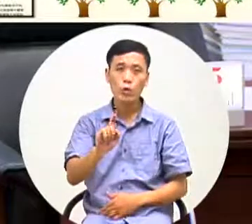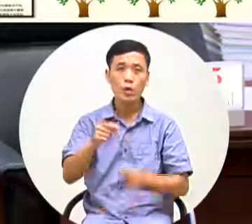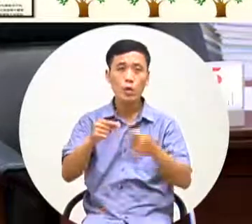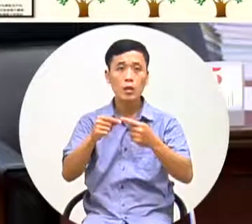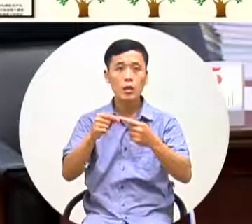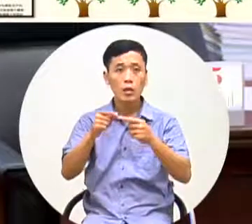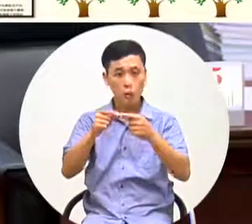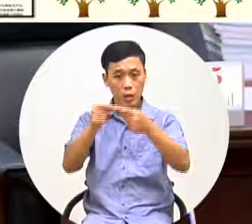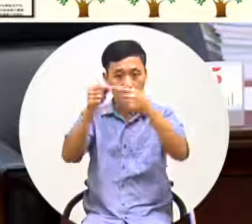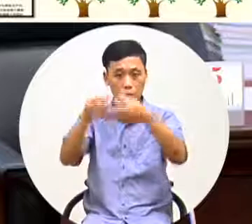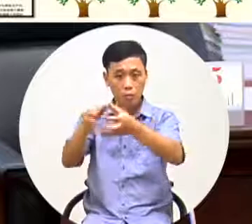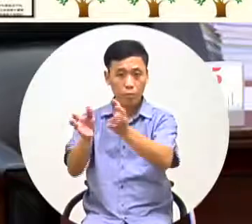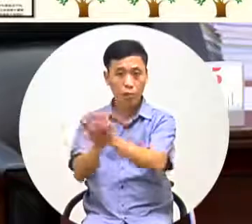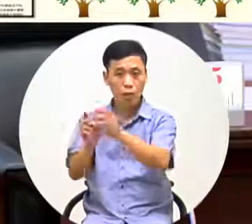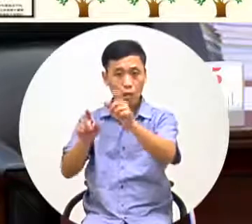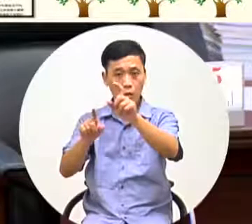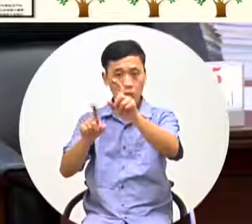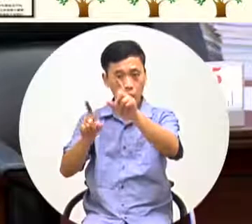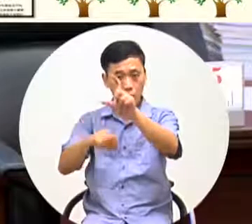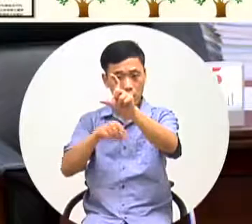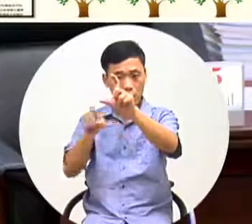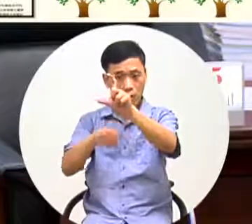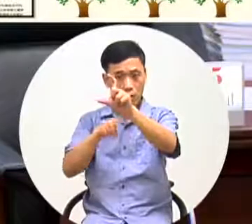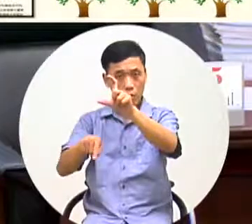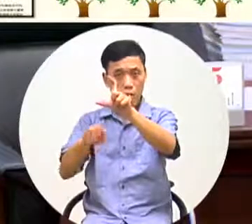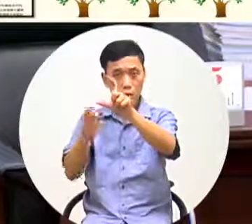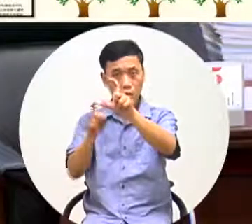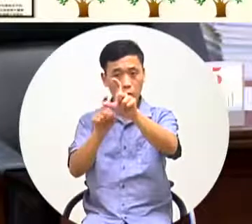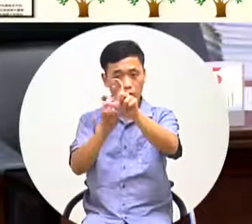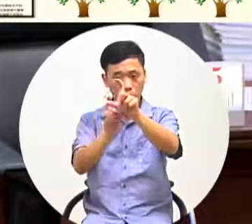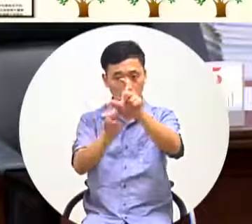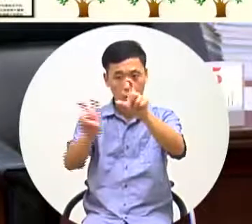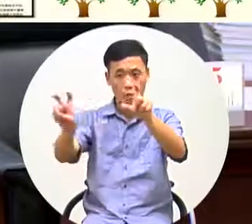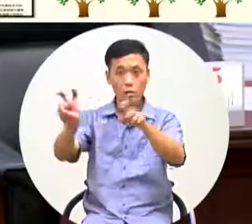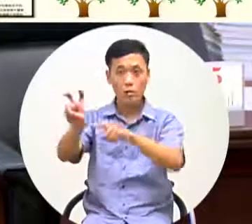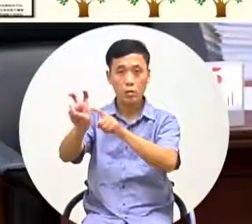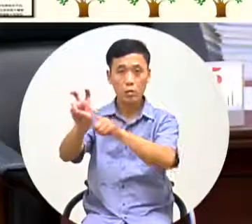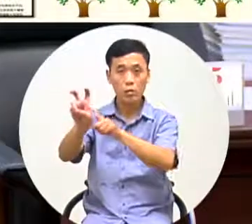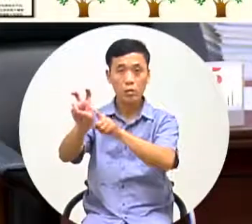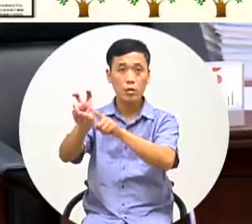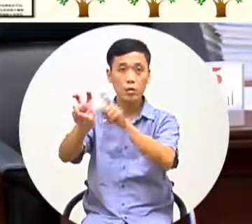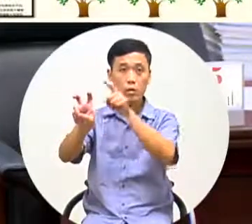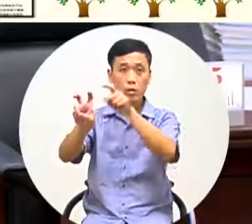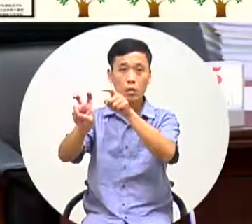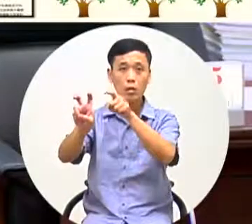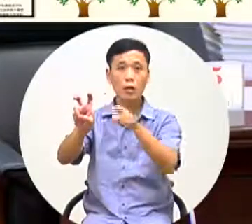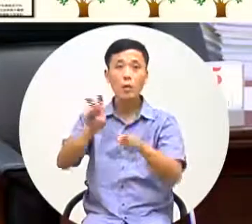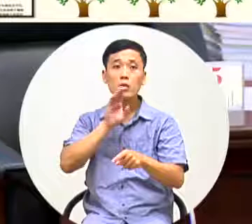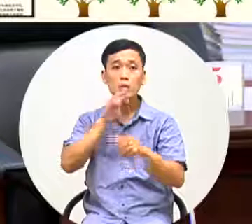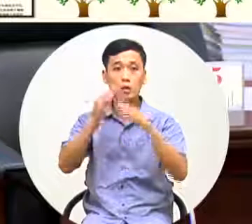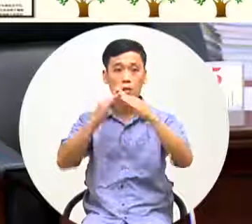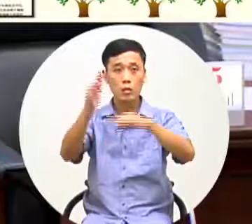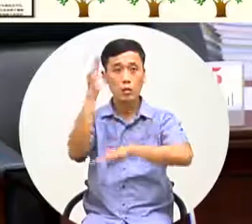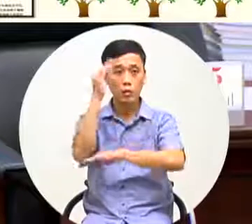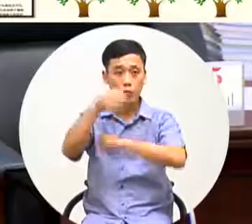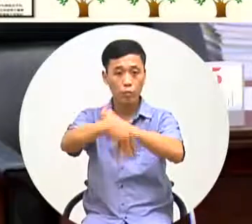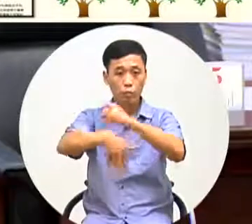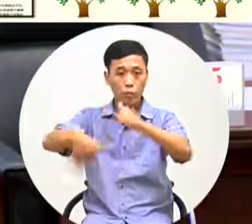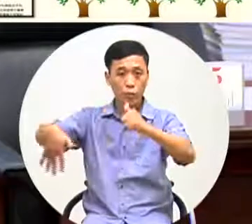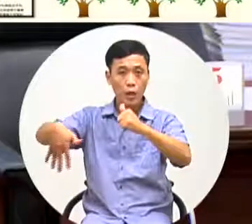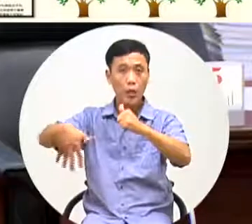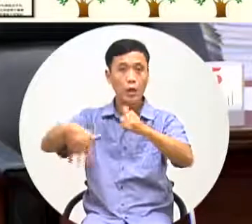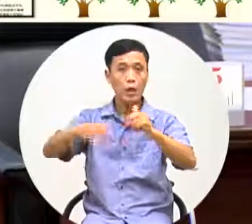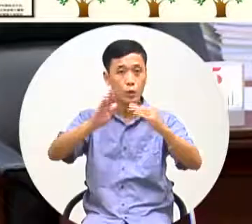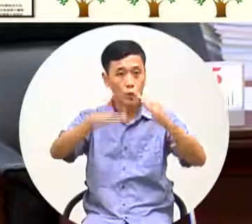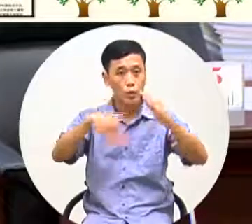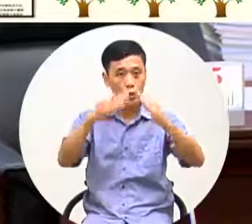那有20个人呢是市政府即所属的机关学校美化业务、绿化美化